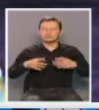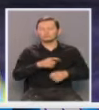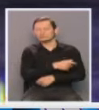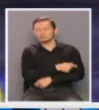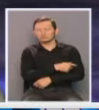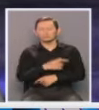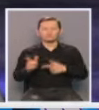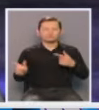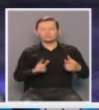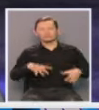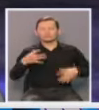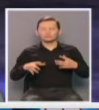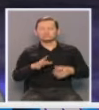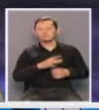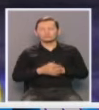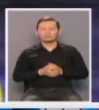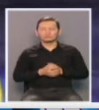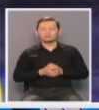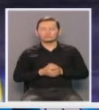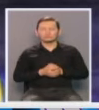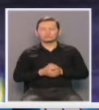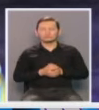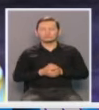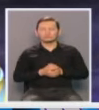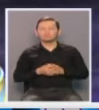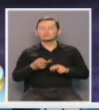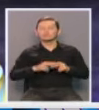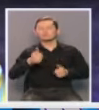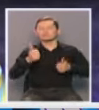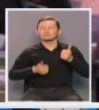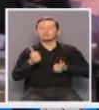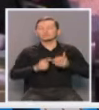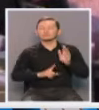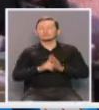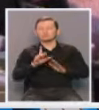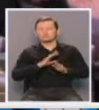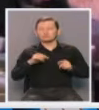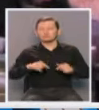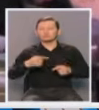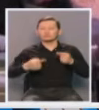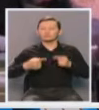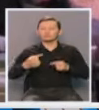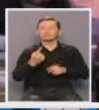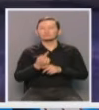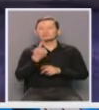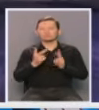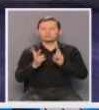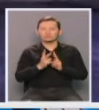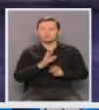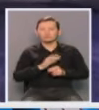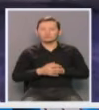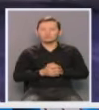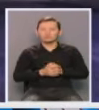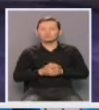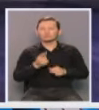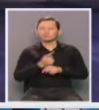жаттығы өтті осы дейтін елге сәлем фестивалі аясында. Жарысы өтті осындай. Осы жекпе-жек бірінші кездесуіміз.